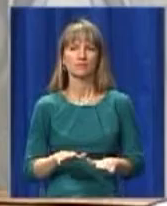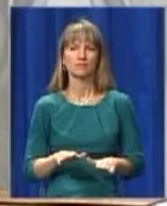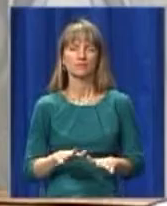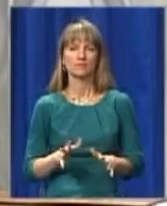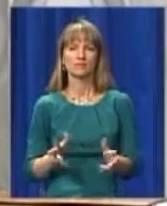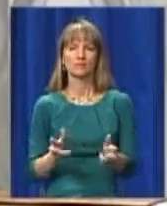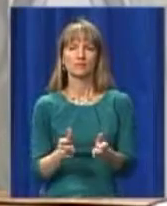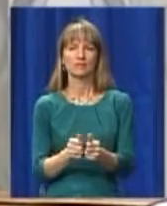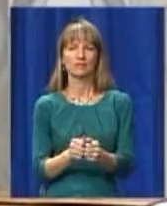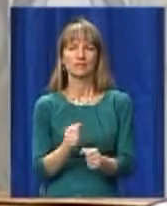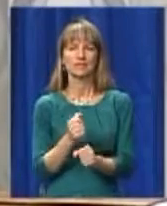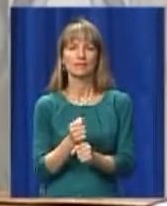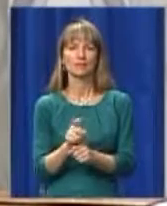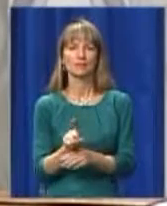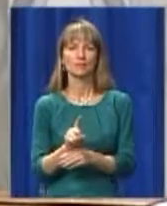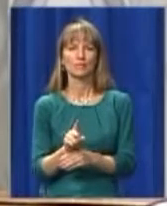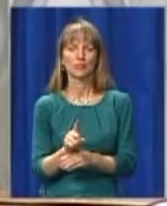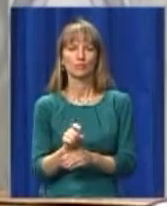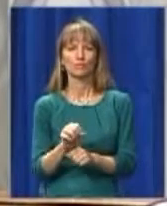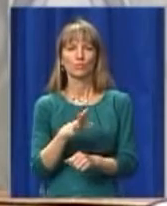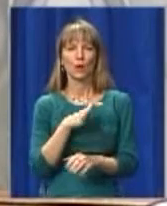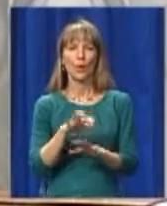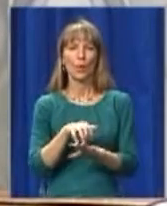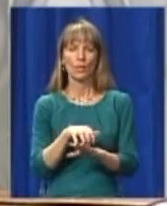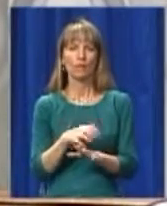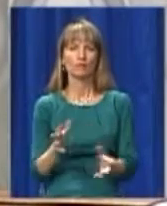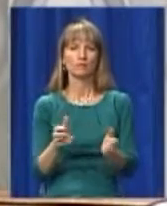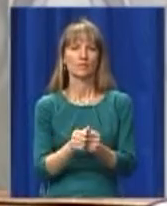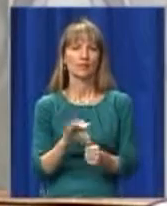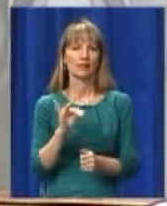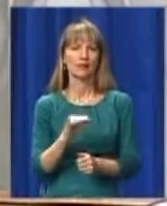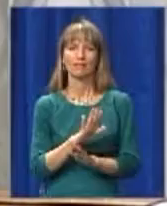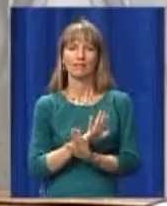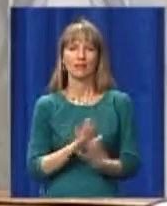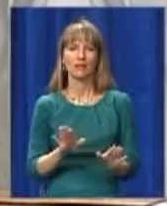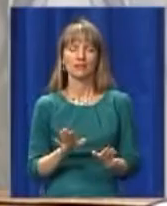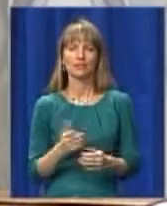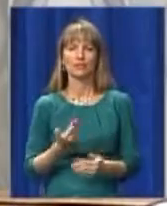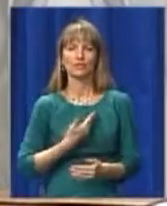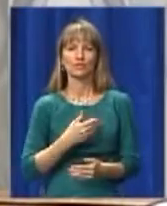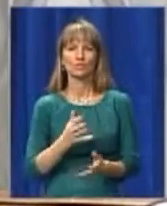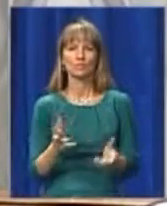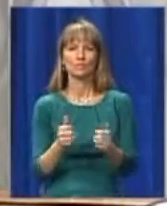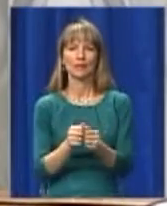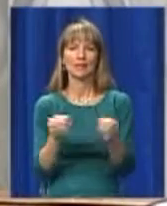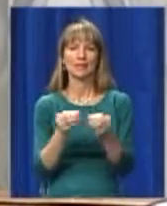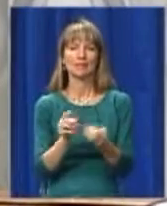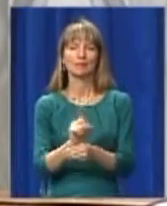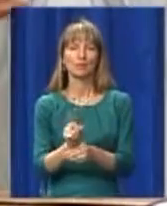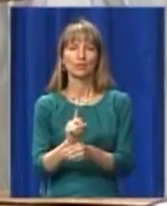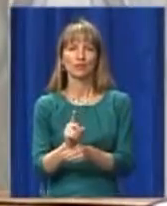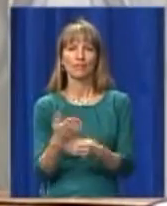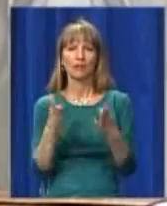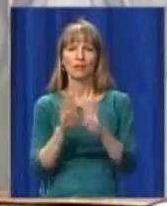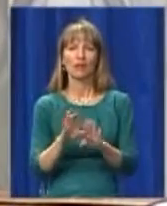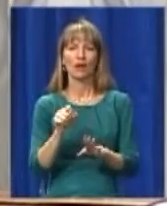сделать. И получается, мы же думаем, кот, может быть, найдет, поймает, и нифига. Получается, дедушка мой словил 10 мышей в кладовке, а